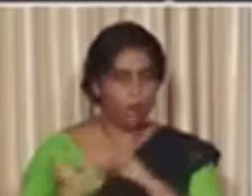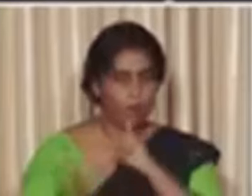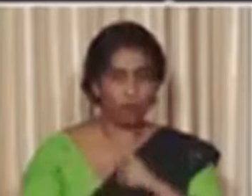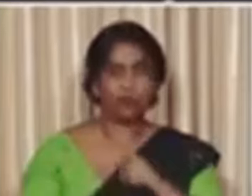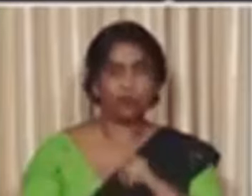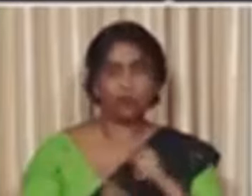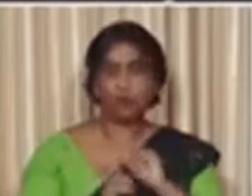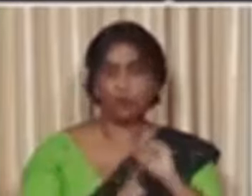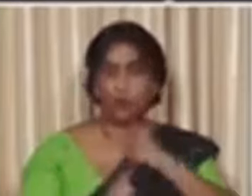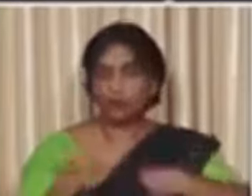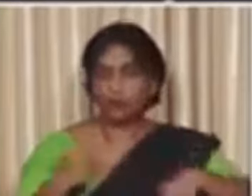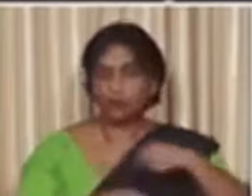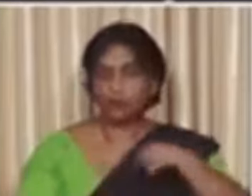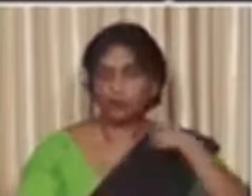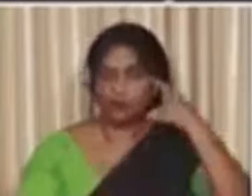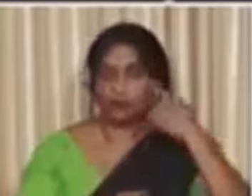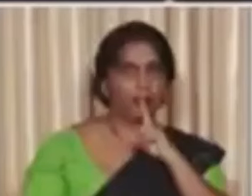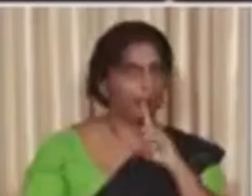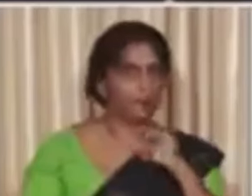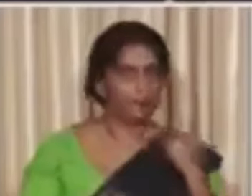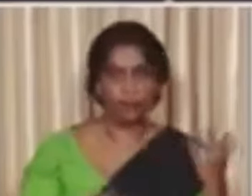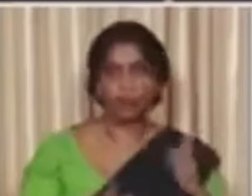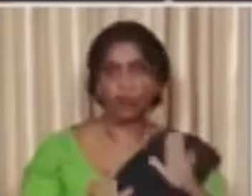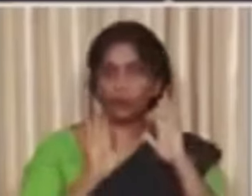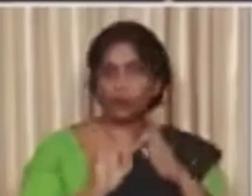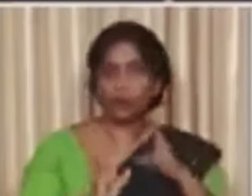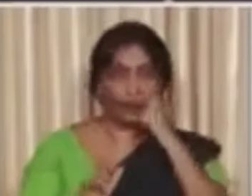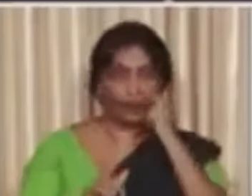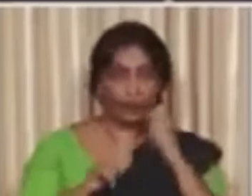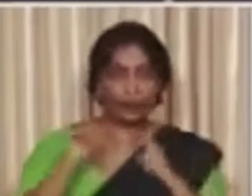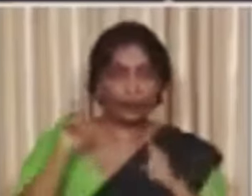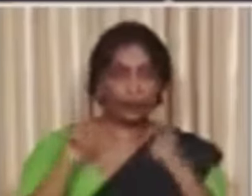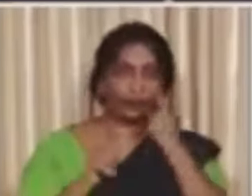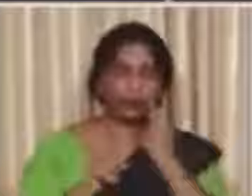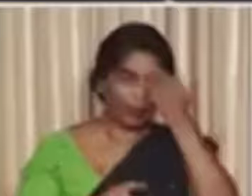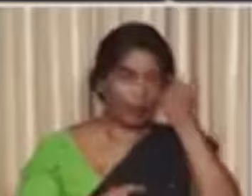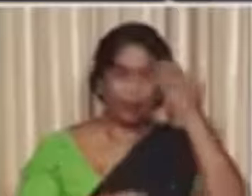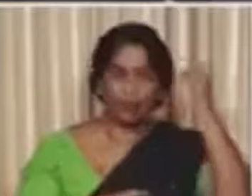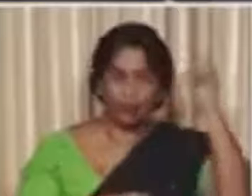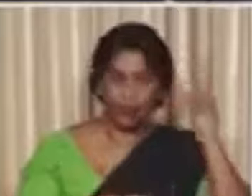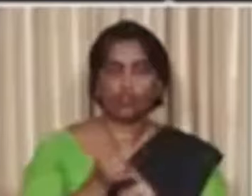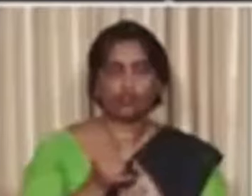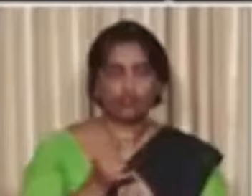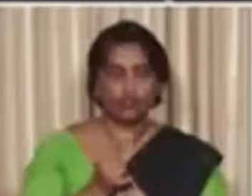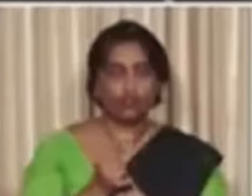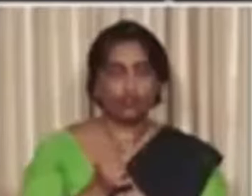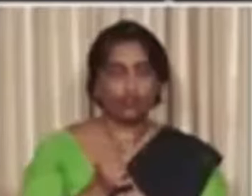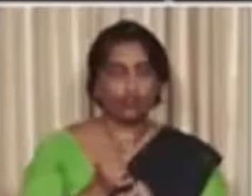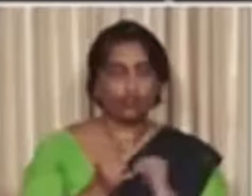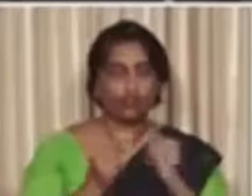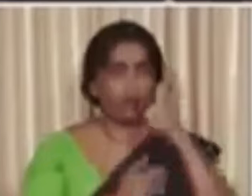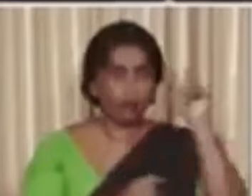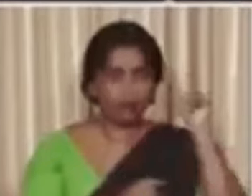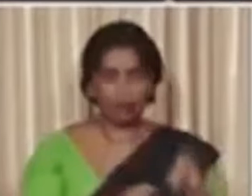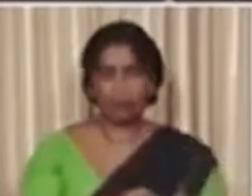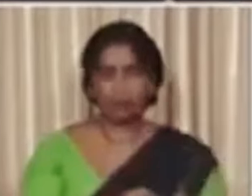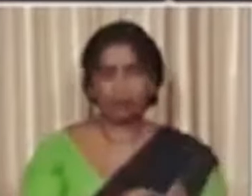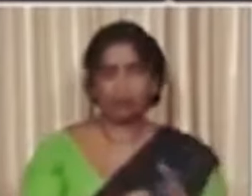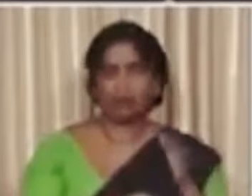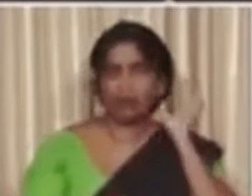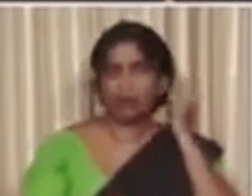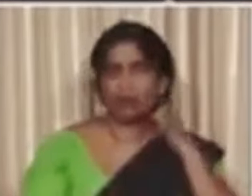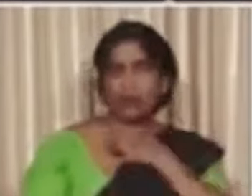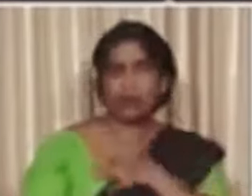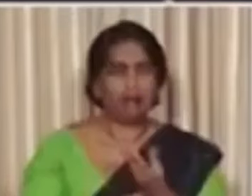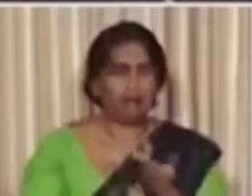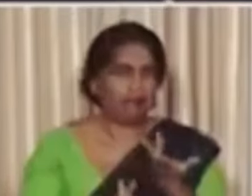හෘද සාක්ෂියක් තියෙන මිනිසුන්ට මේක මගහැරලා යන්න බෑ මේ වතුකරේ අහිංසක කාන්තාව මේ සුධර්මා කවුද කියන චරිතේ මොකද්ද රත්තරන් බඩුවක්